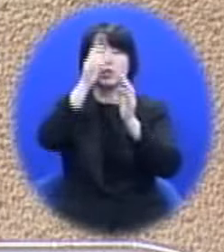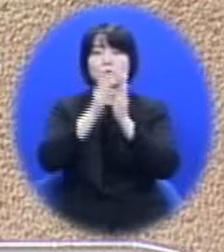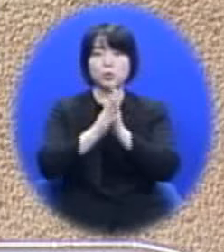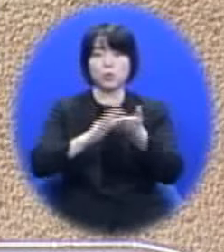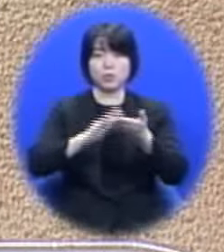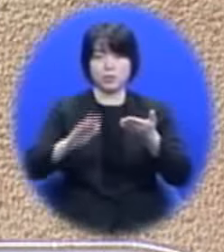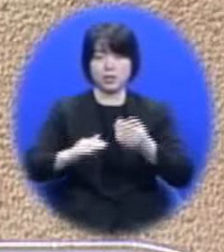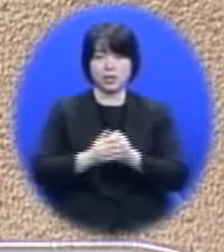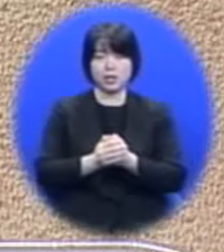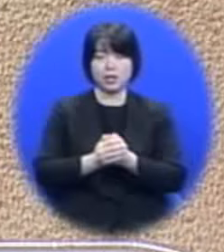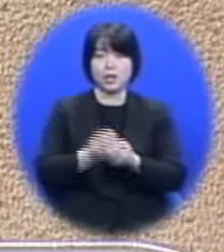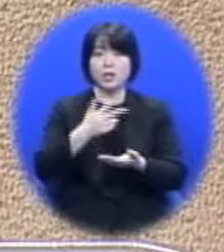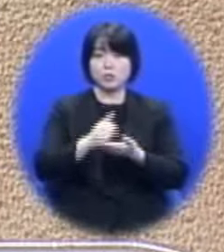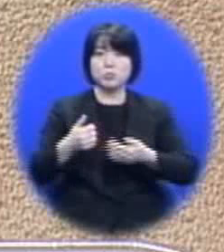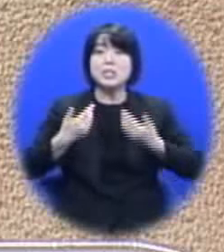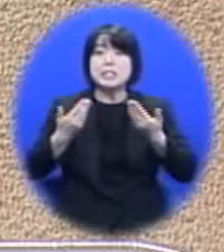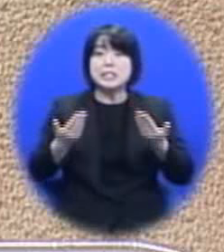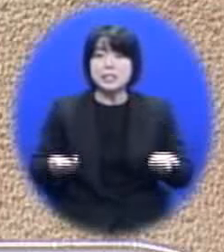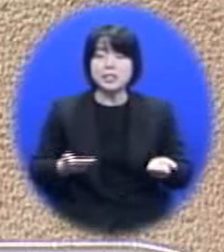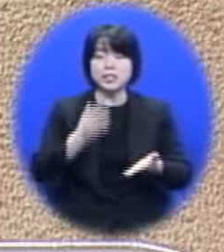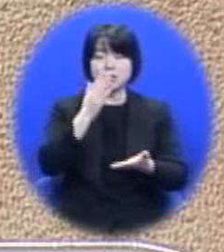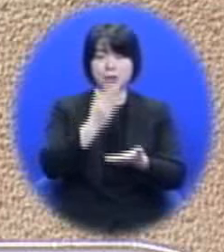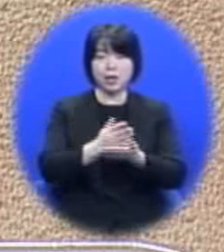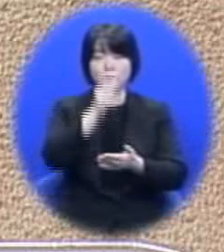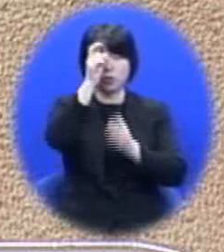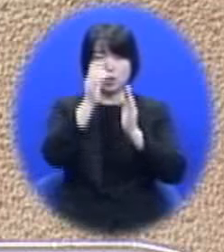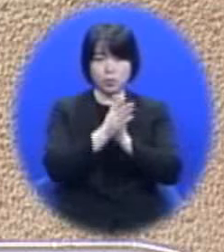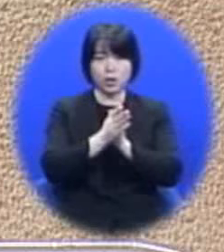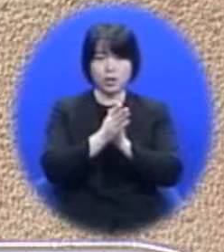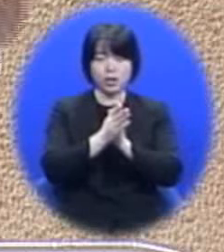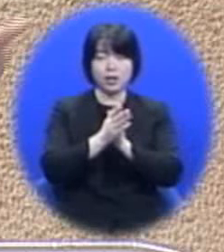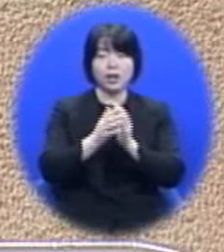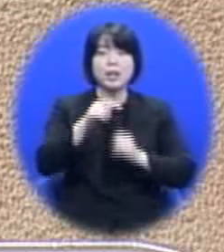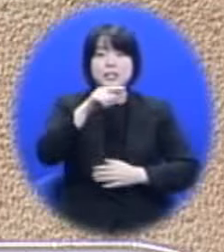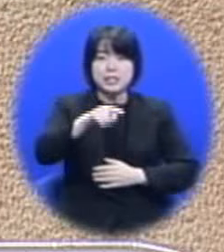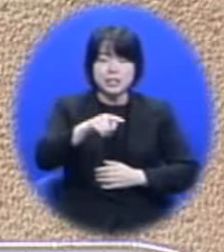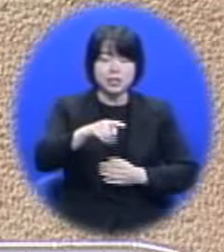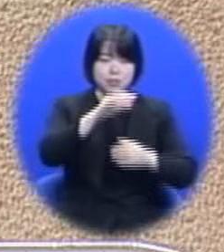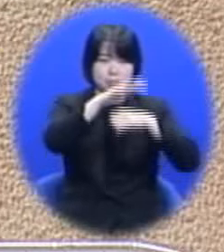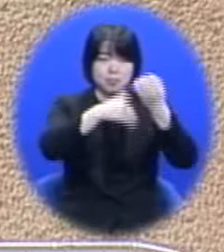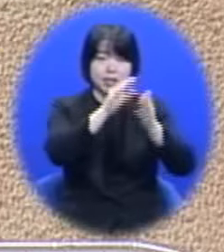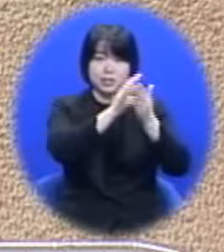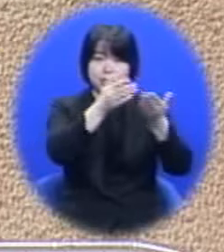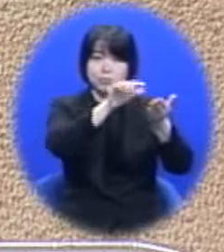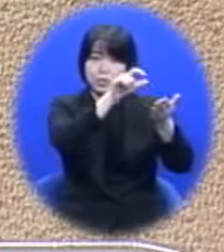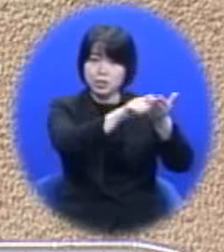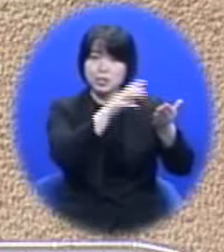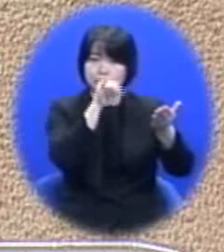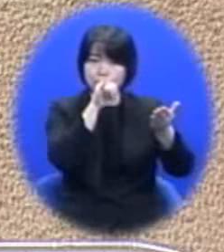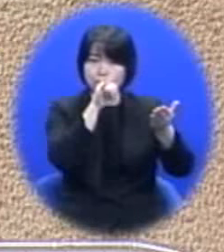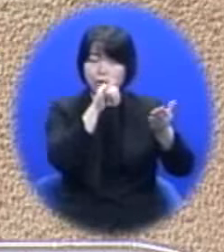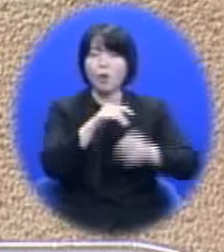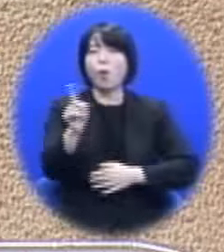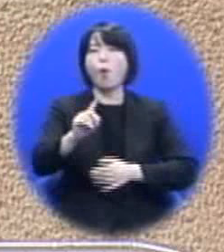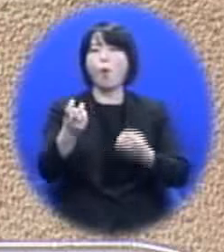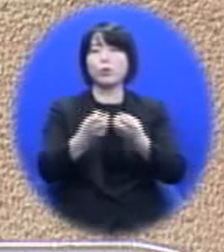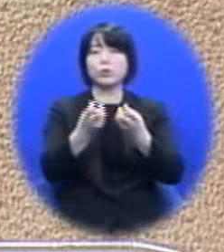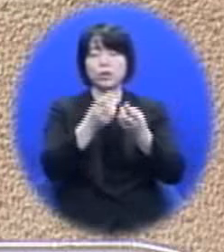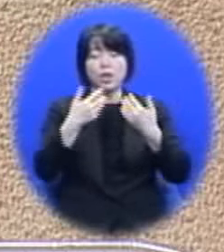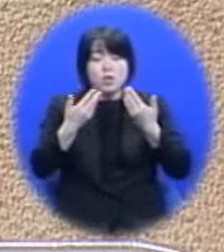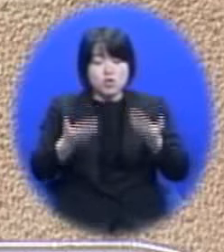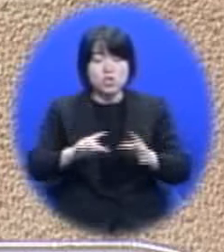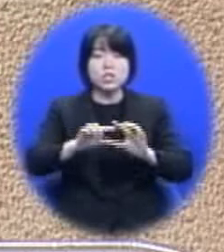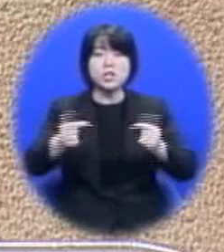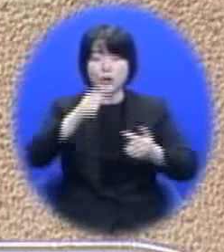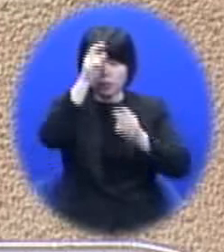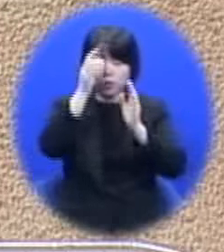주님 쉬지 말고 기도하라. 데살로니가 전서 5장 17절에서 사도 바울이 그렇게 고민했습니다. 어떻게 쉬지 않고 기도할 수